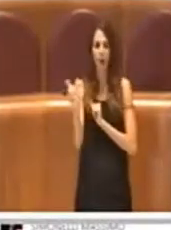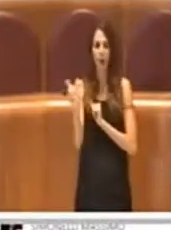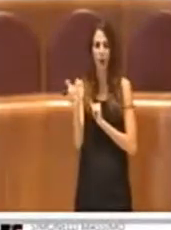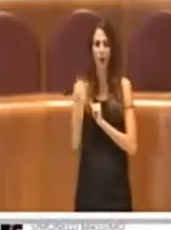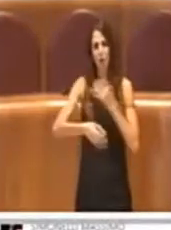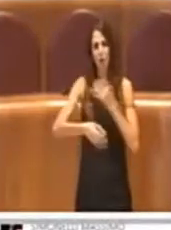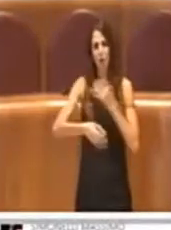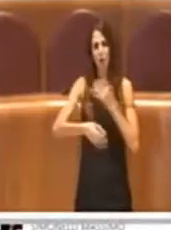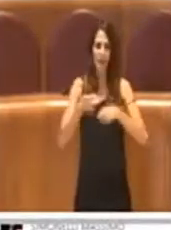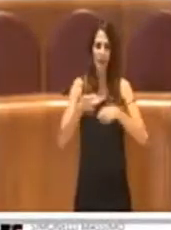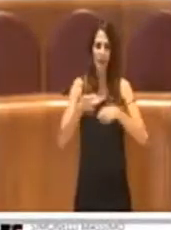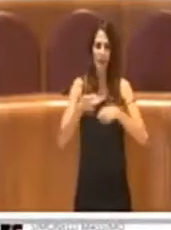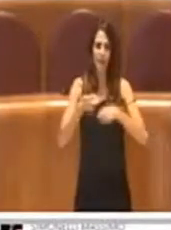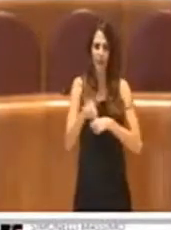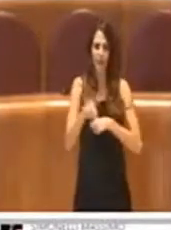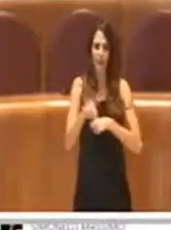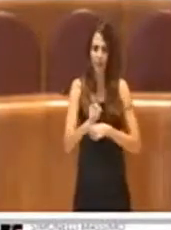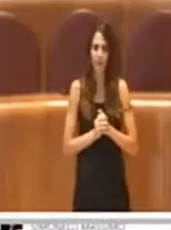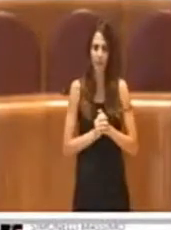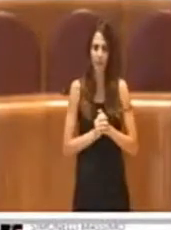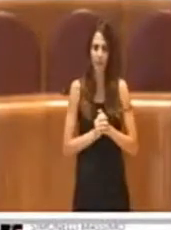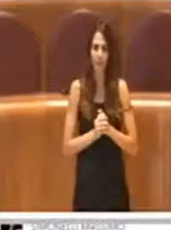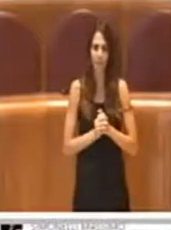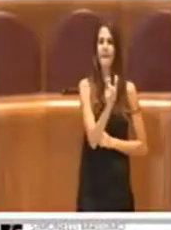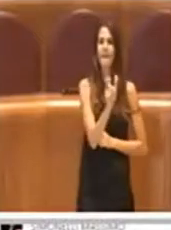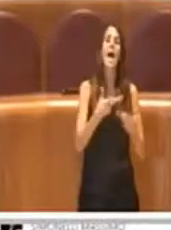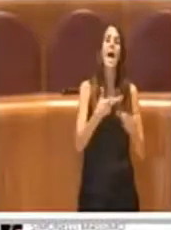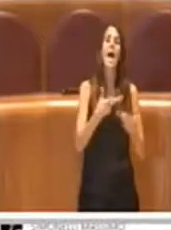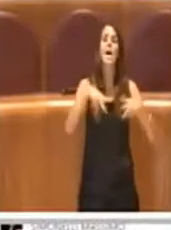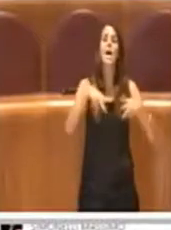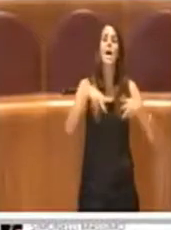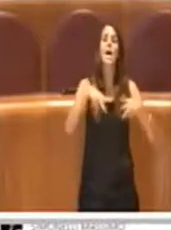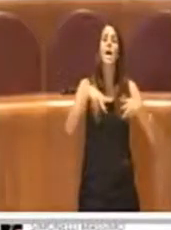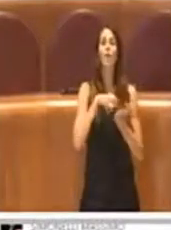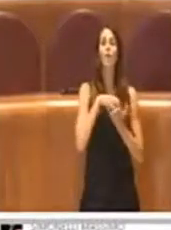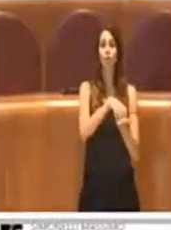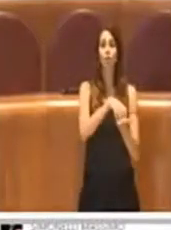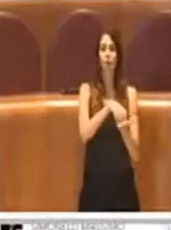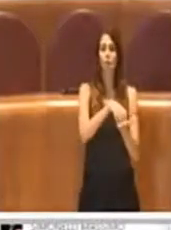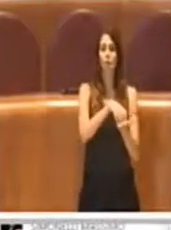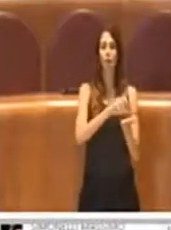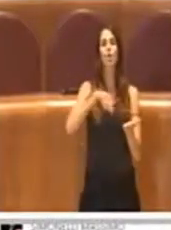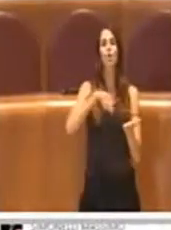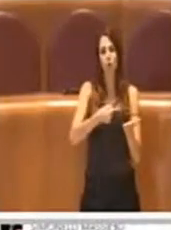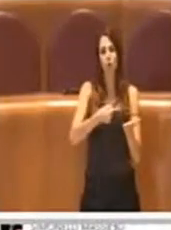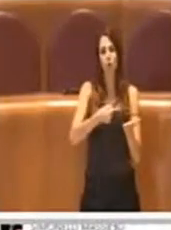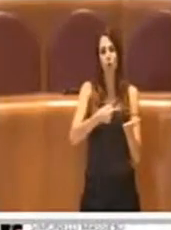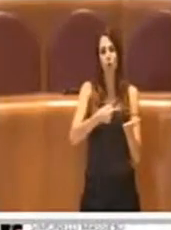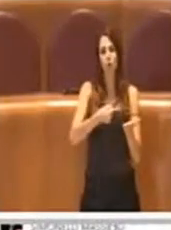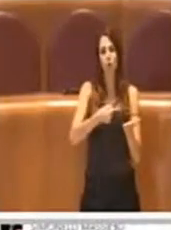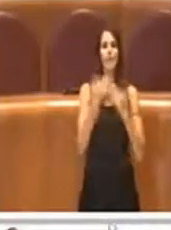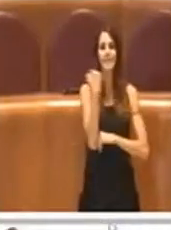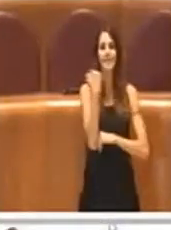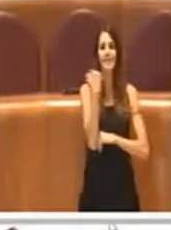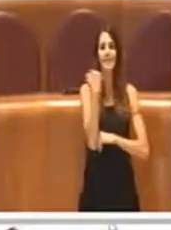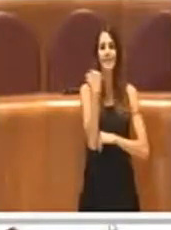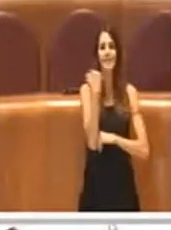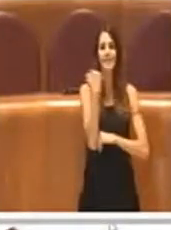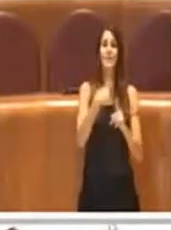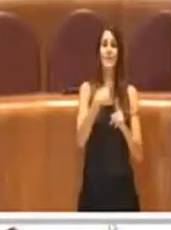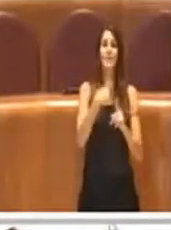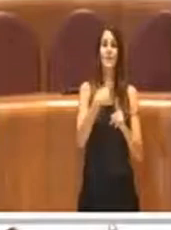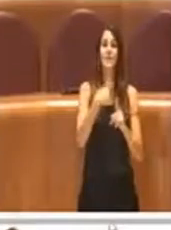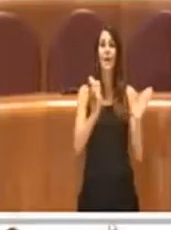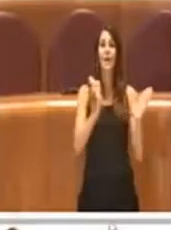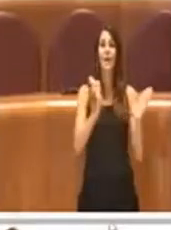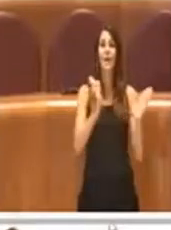la ratio, quindi valutare eventuale rinnovo delle concessioni a seguito della o delle conferenze di servizi e nel rispetto del quadro normativo